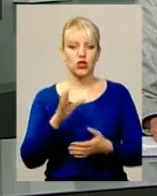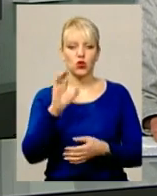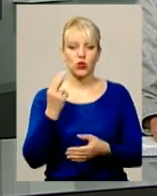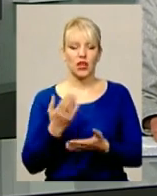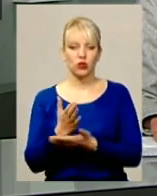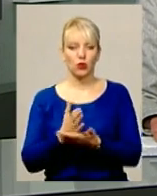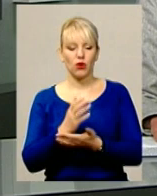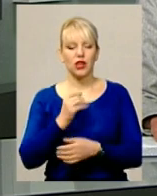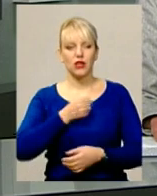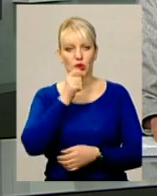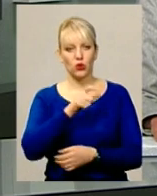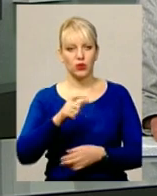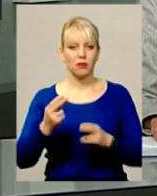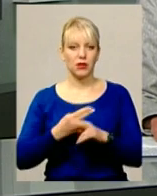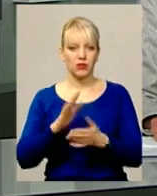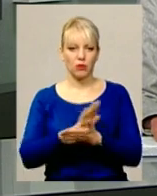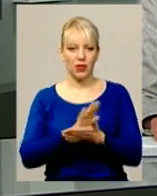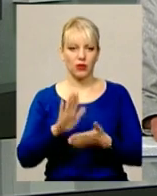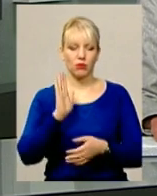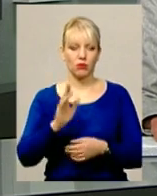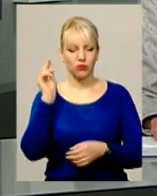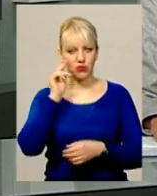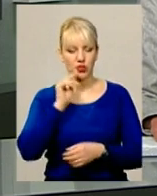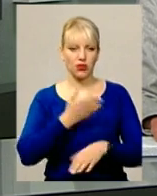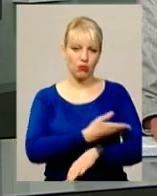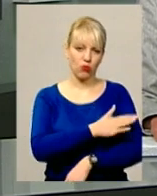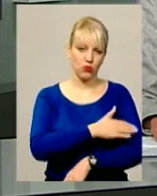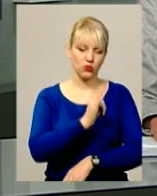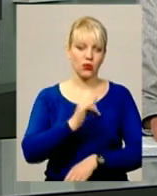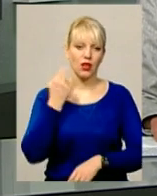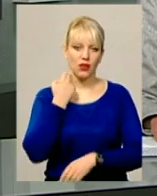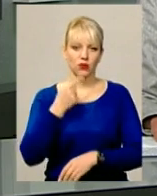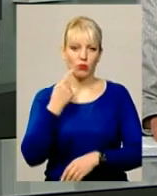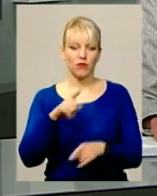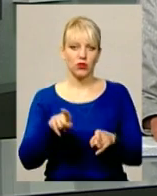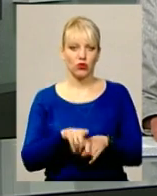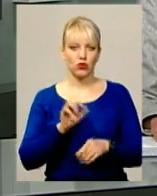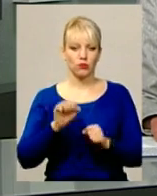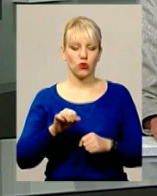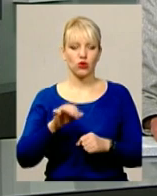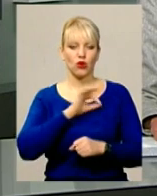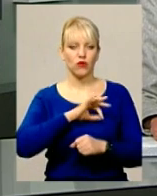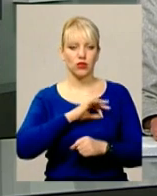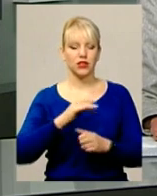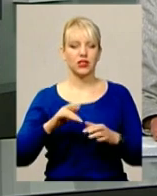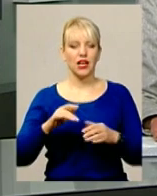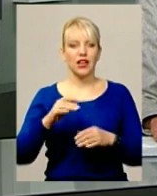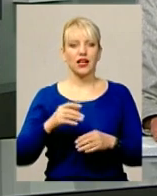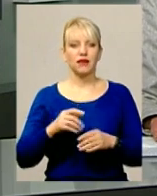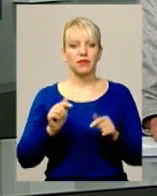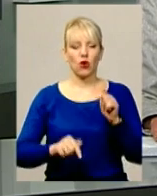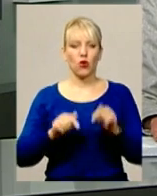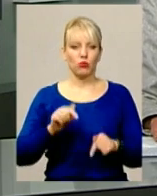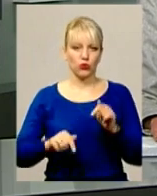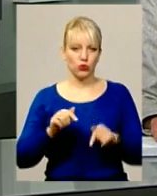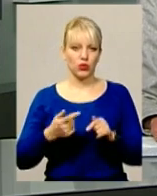обслуговування літні люди безоплатно вивчатимуть польську та англійську мову. Охочі зможуть також оволодіти навичками роботи на комп'ютері.